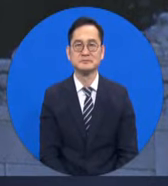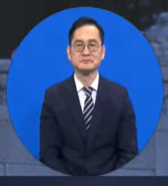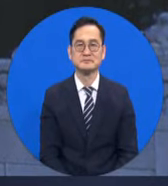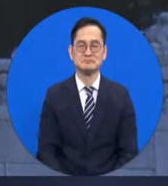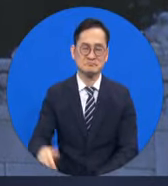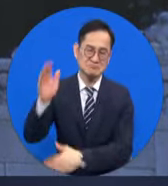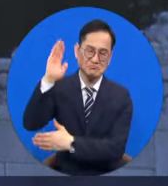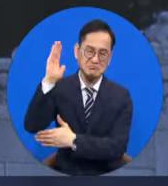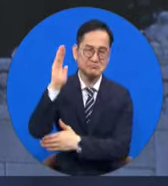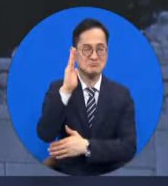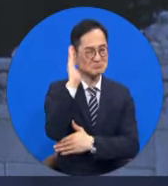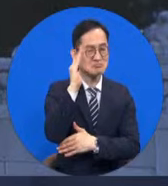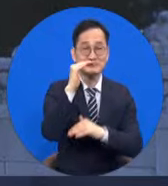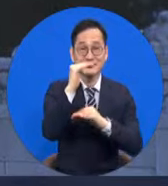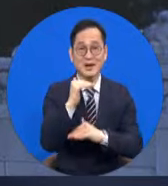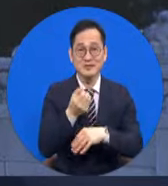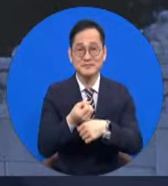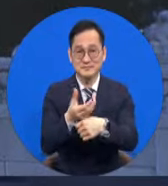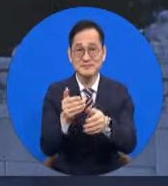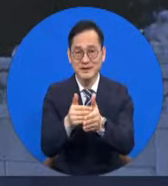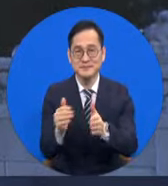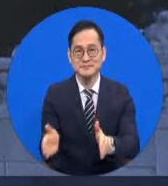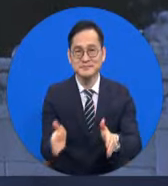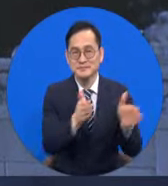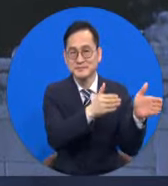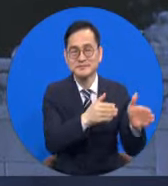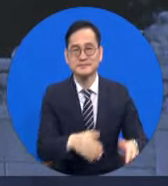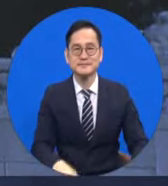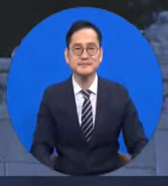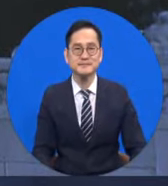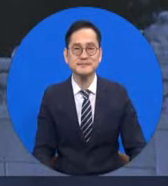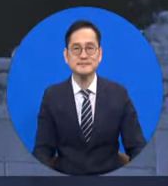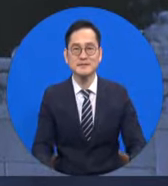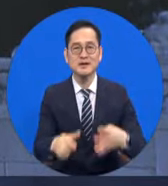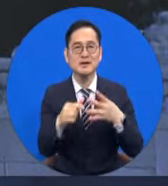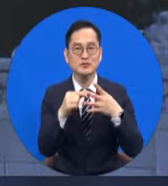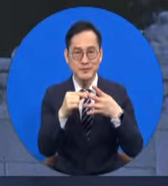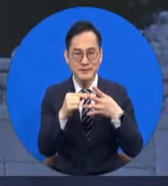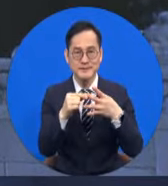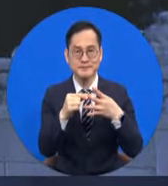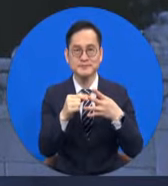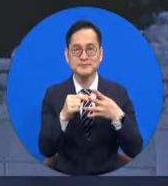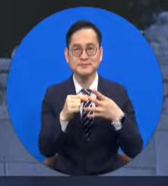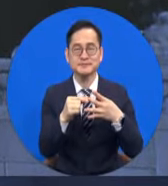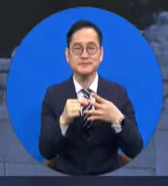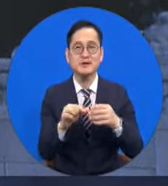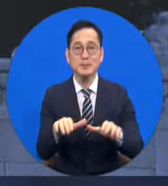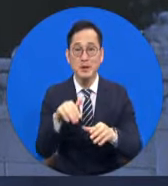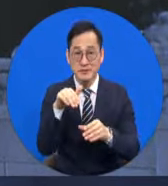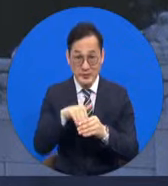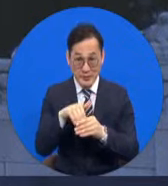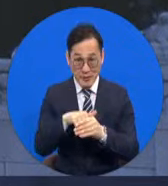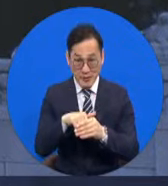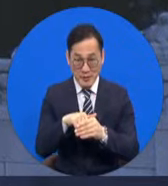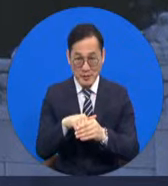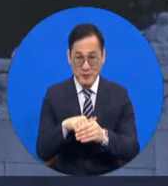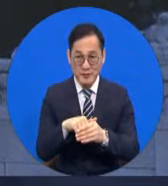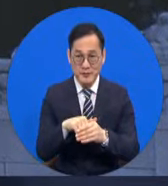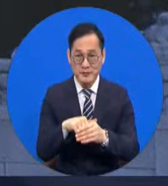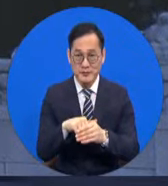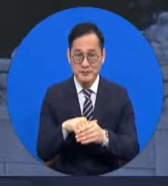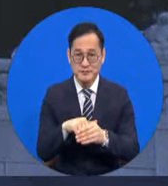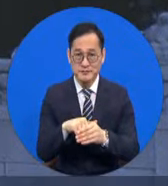호소 내용까지 전해드렸습니다. 이번엔 저희가 준비한 두 번째 이야기 하겠습니다. 이번 선거는 유독